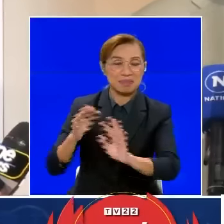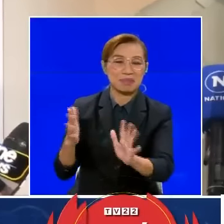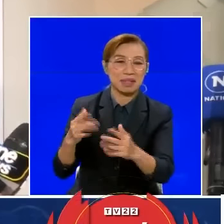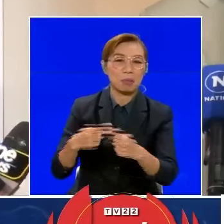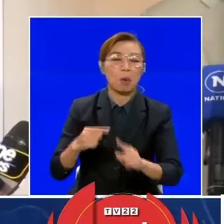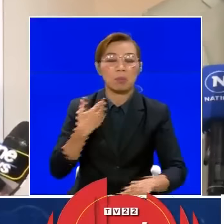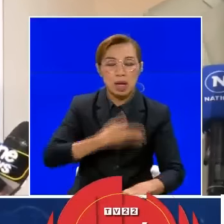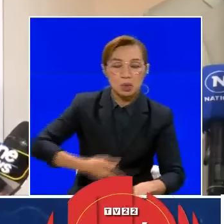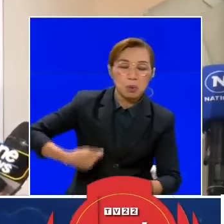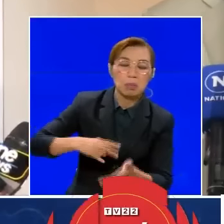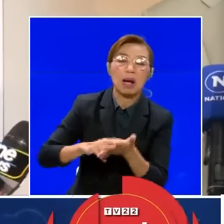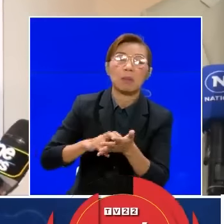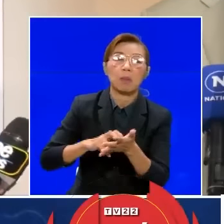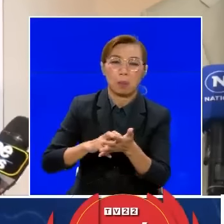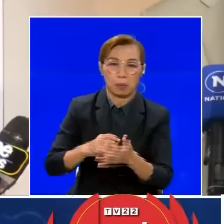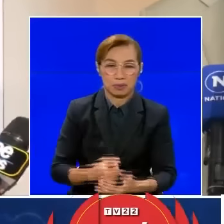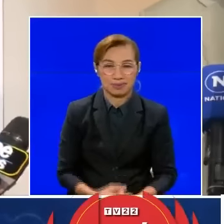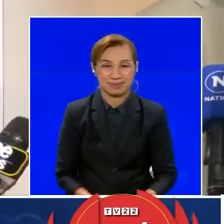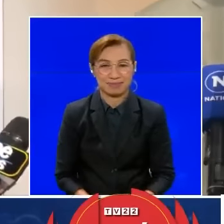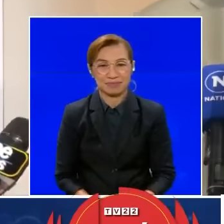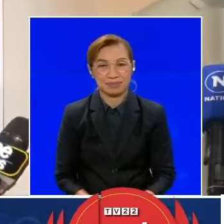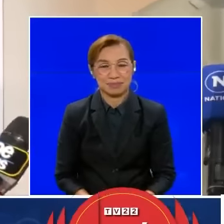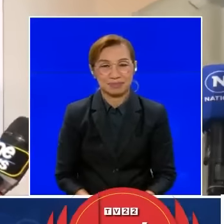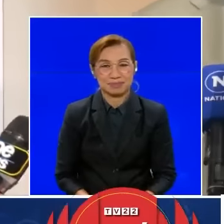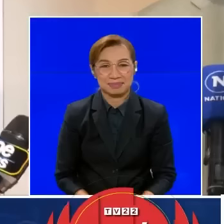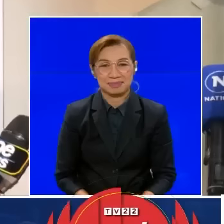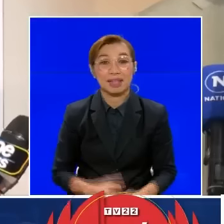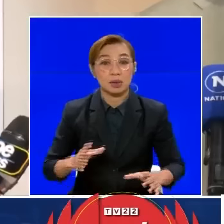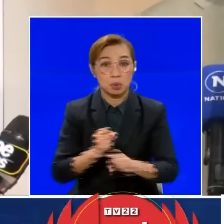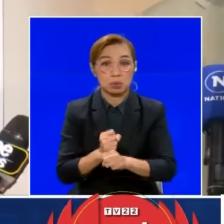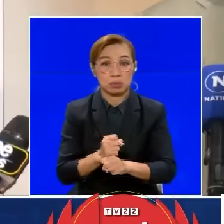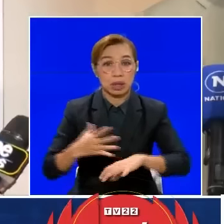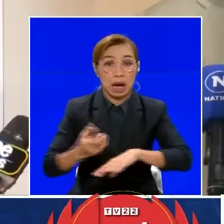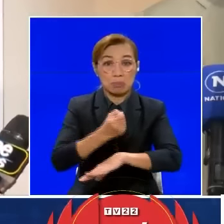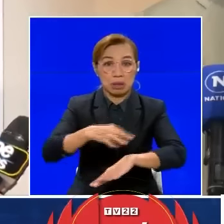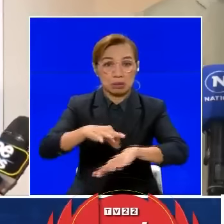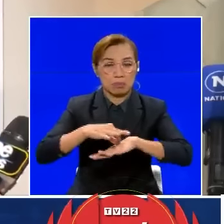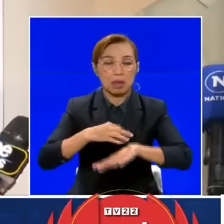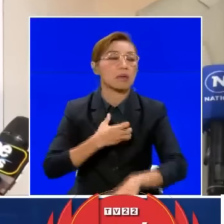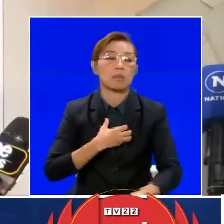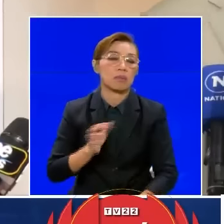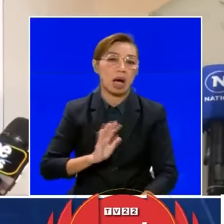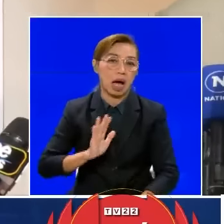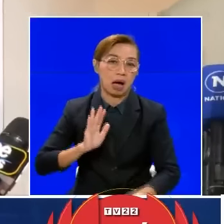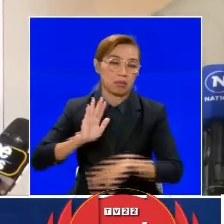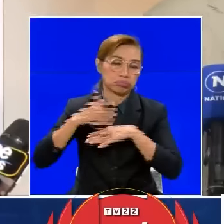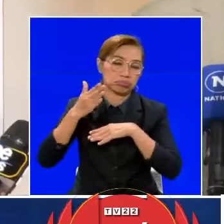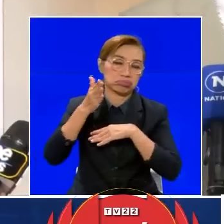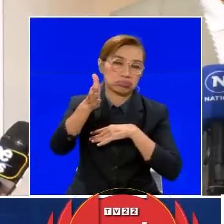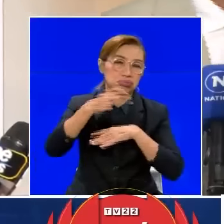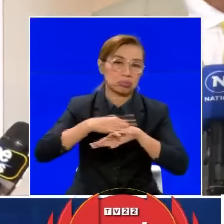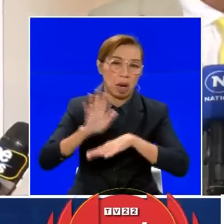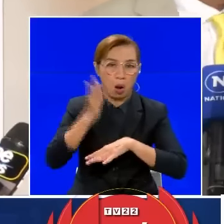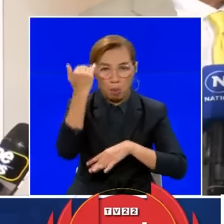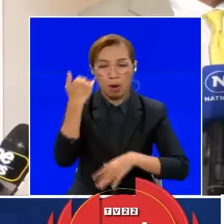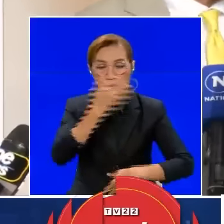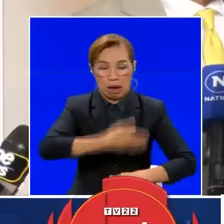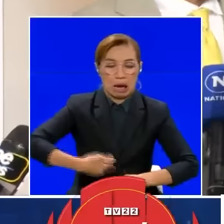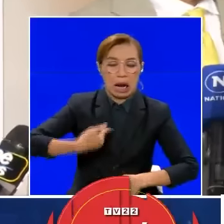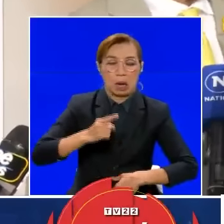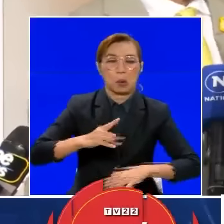พดี ก็ยืนยันนะคะว่าไม่ขอรับตำแหน่งทางการเมืองหลังจากนี้เพราะว่าต้องพักรักษาตัว